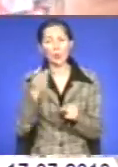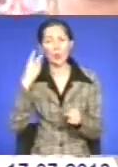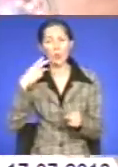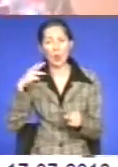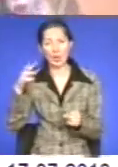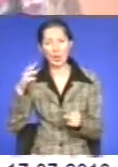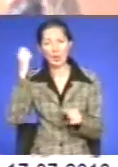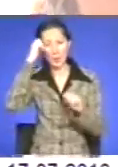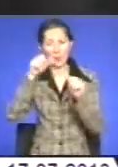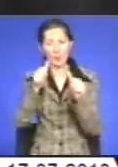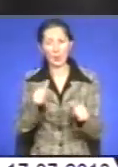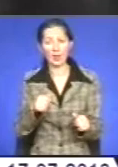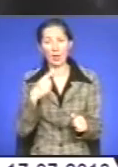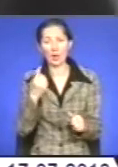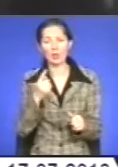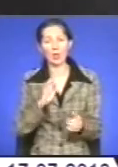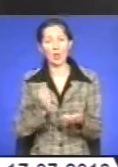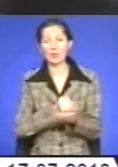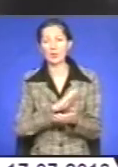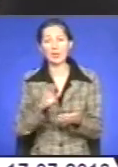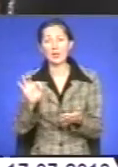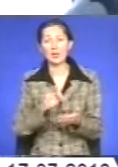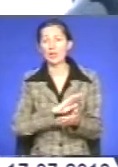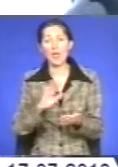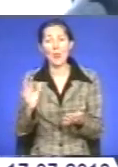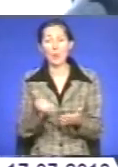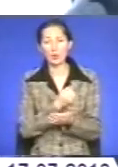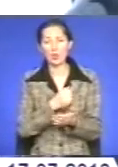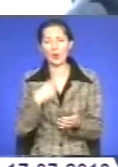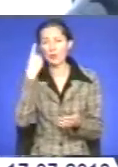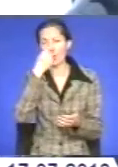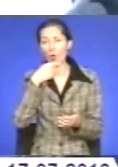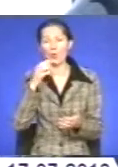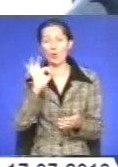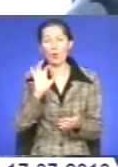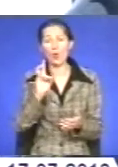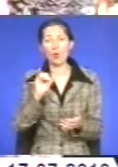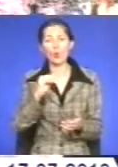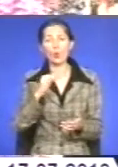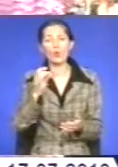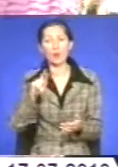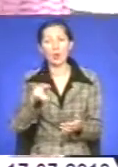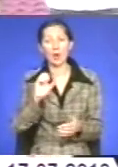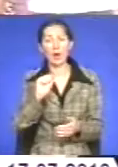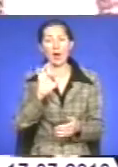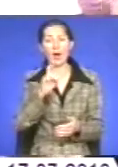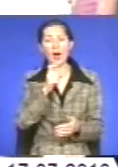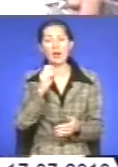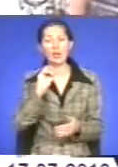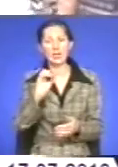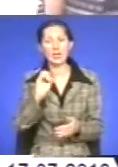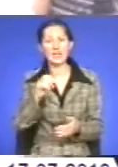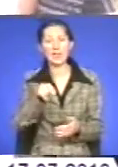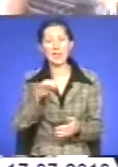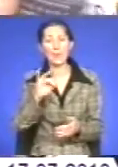Причому одна вийшла далеко не одразу. Не виходив образ Онуфрія, архієпіскопа Онуфрія.